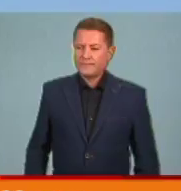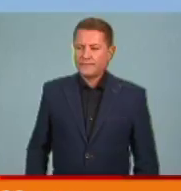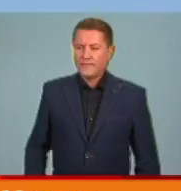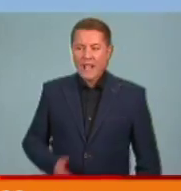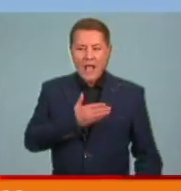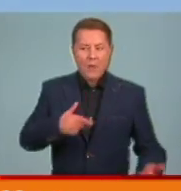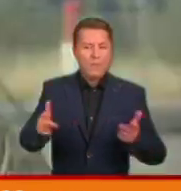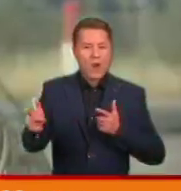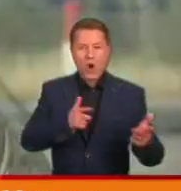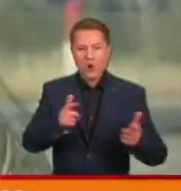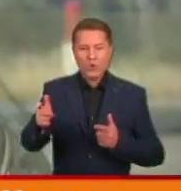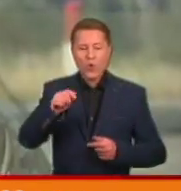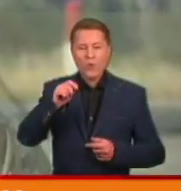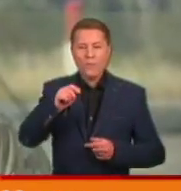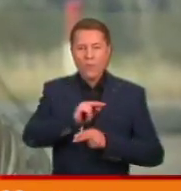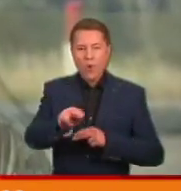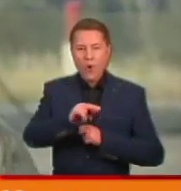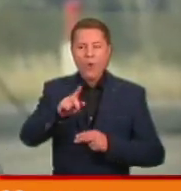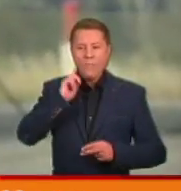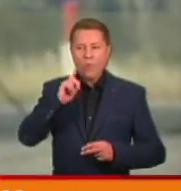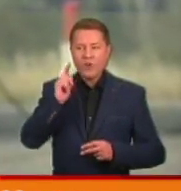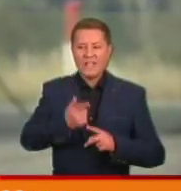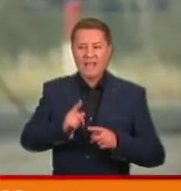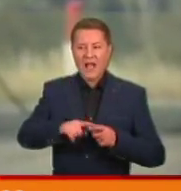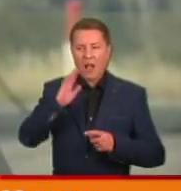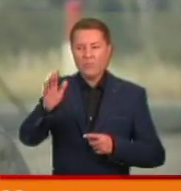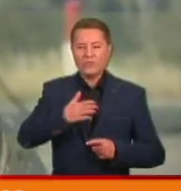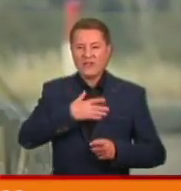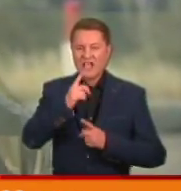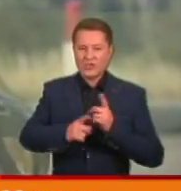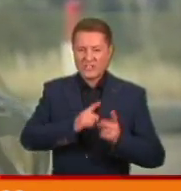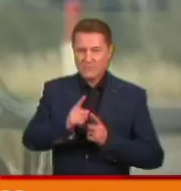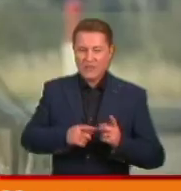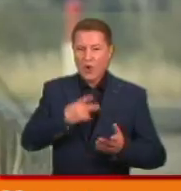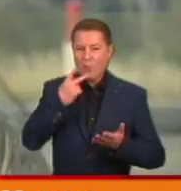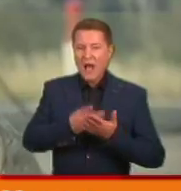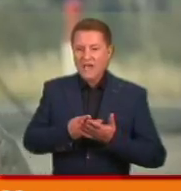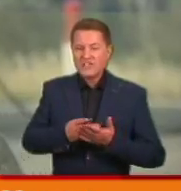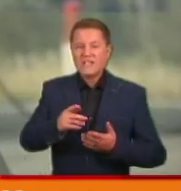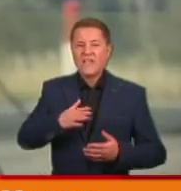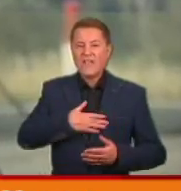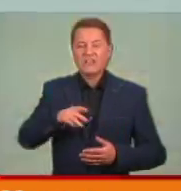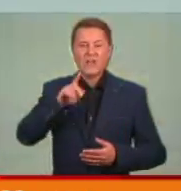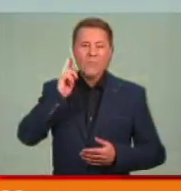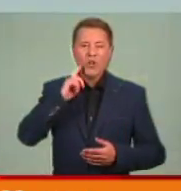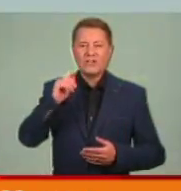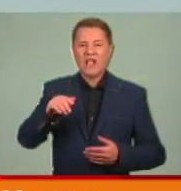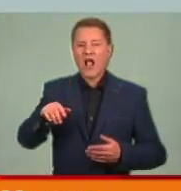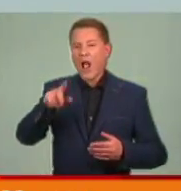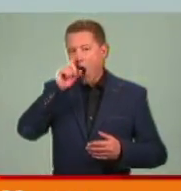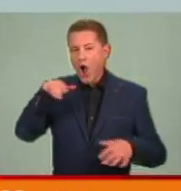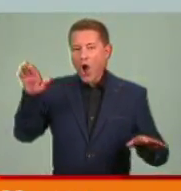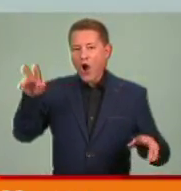Ми готуємо молодь. Яка буде наша зміна? Оце ви тільки що бачили проход, це наші молоді. Орлята, каже. Орлят